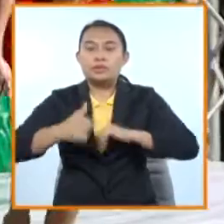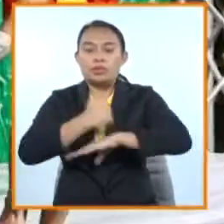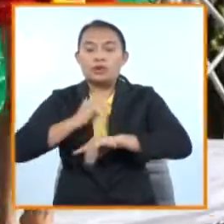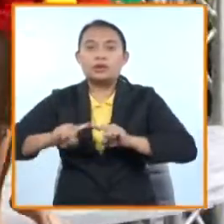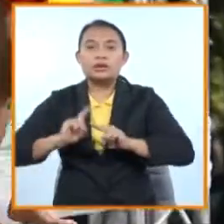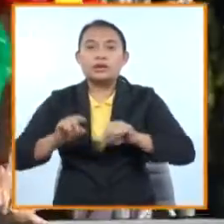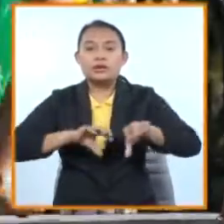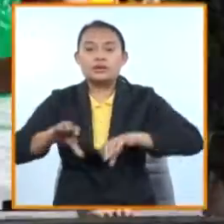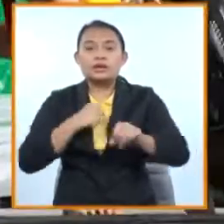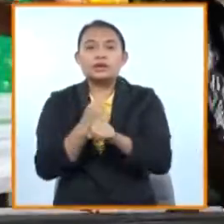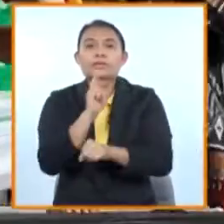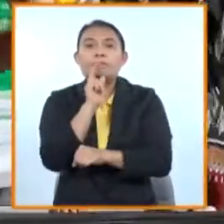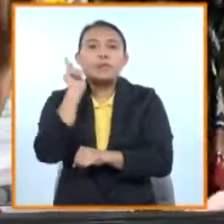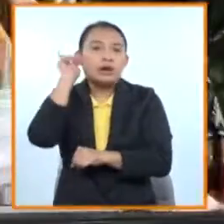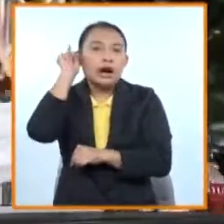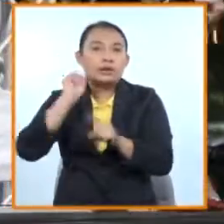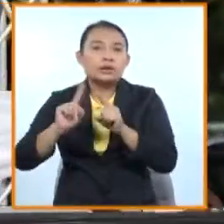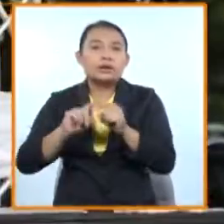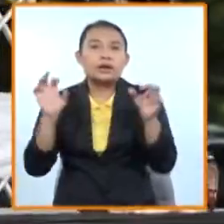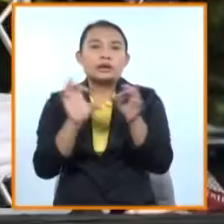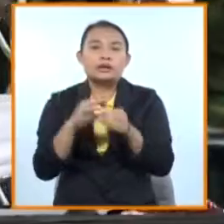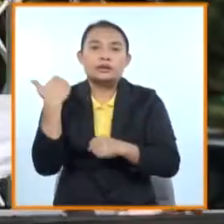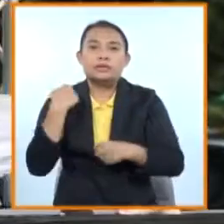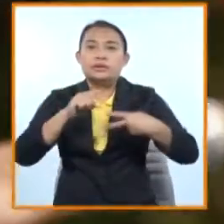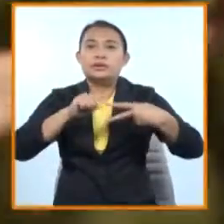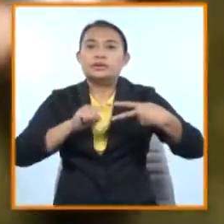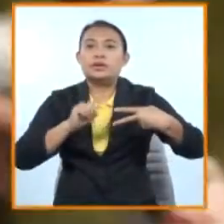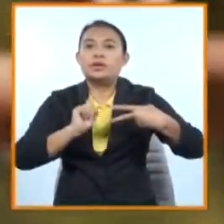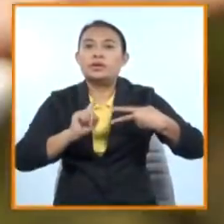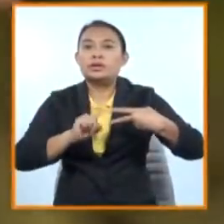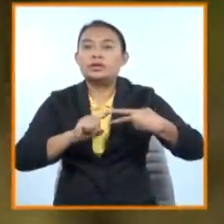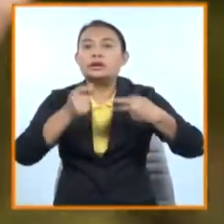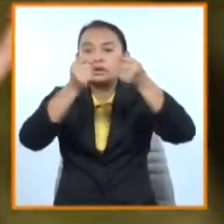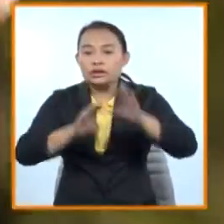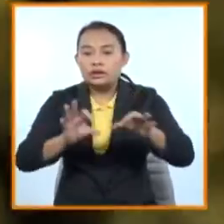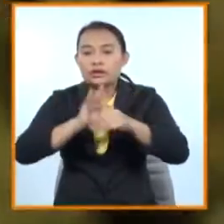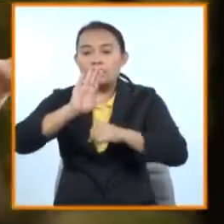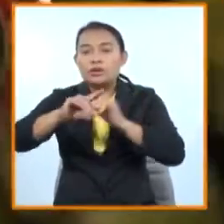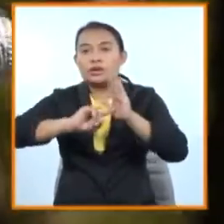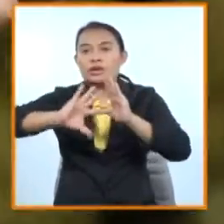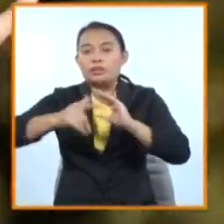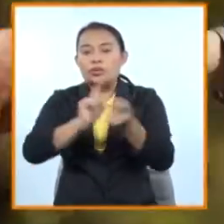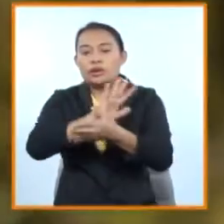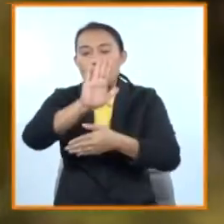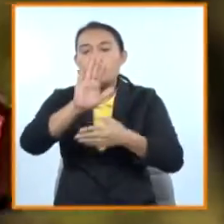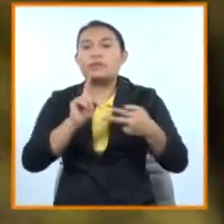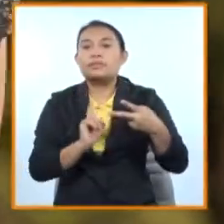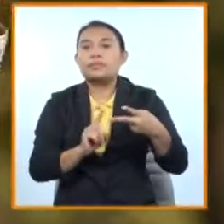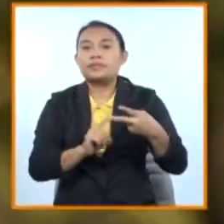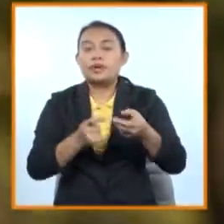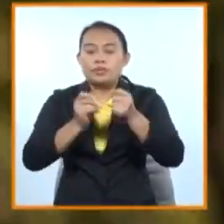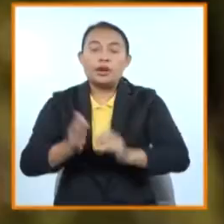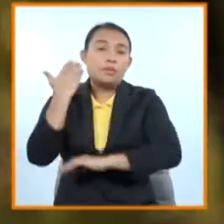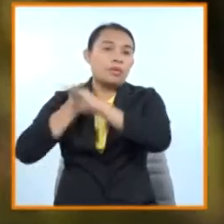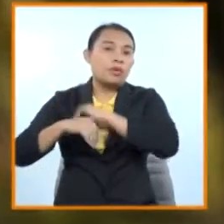จัดแถลงข่าวนำเสนอ2งานใหญ่ได้แก่มหัศจรรย์ประเพณีตีตะลีไฟที่ชัยภูมิกับการอนุรักษ์การเล่นโบราณ